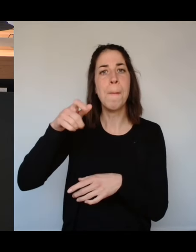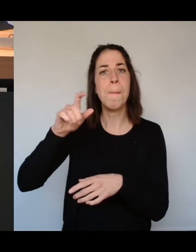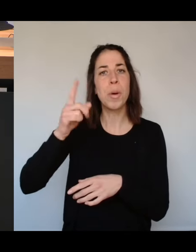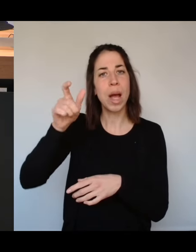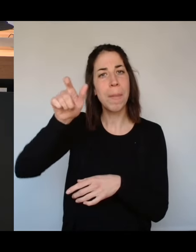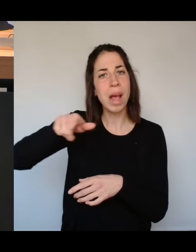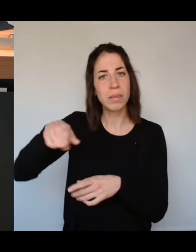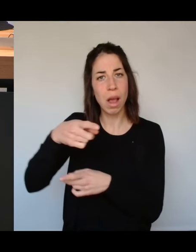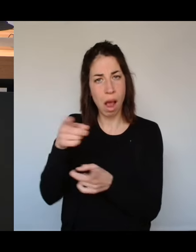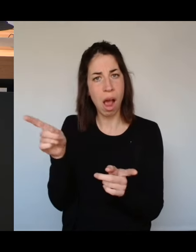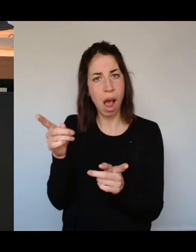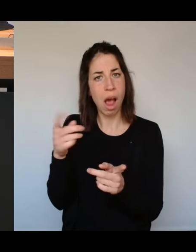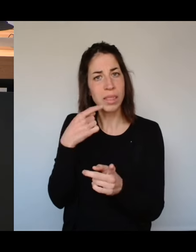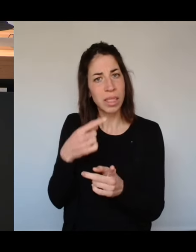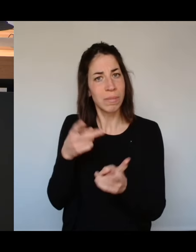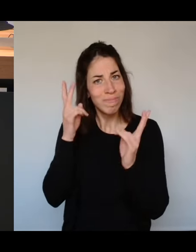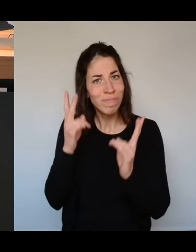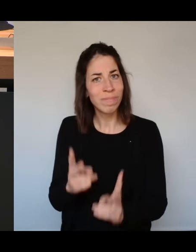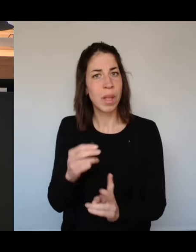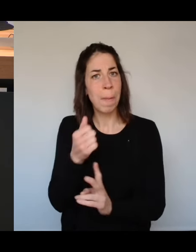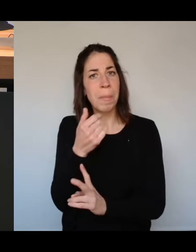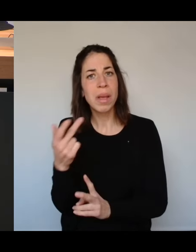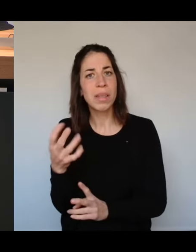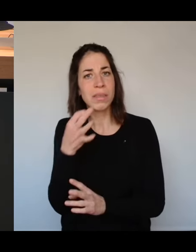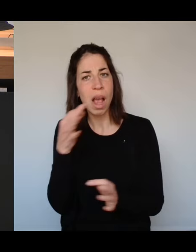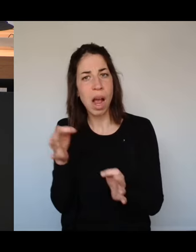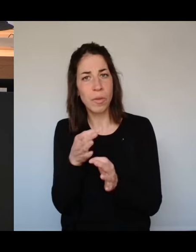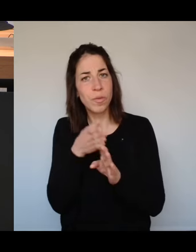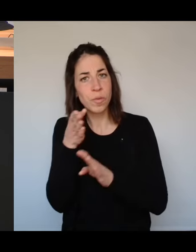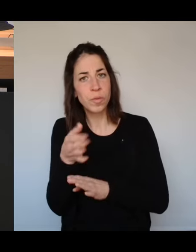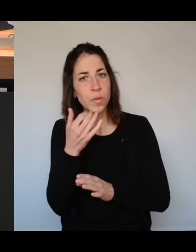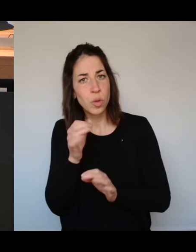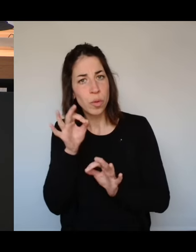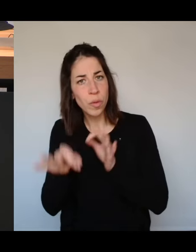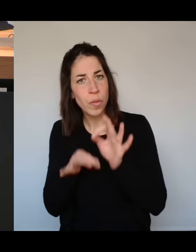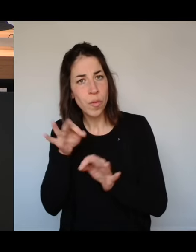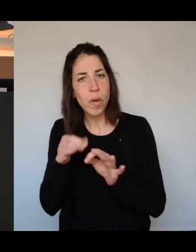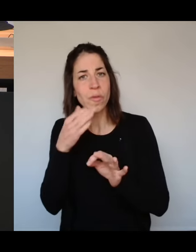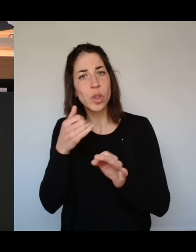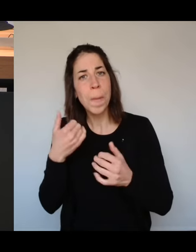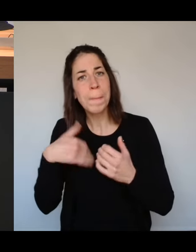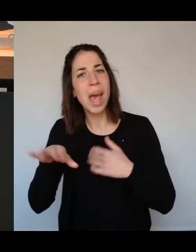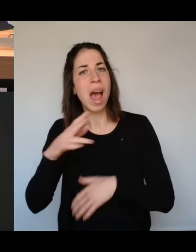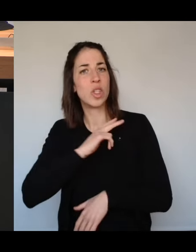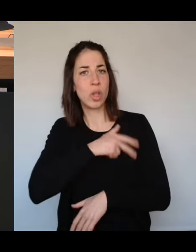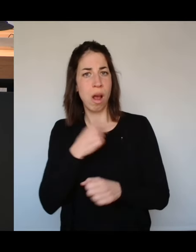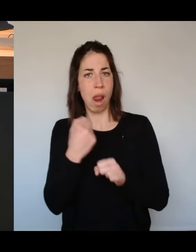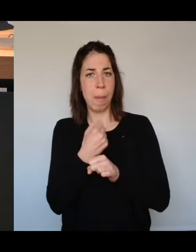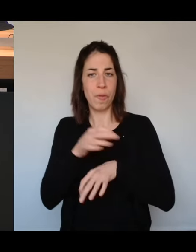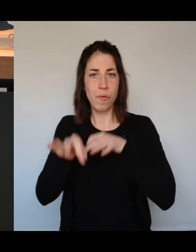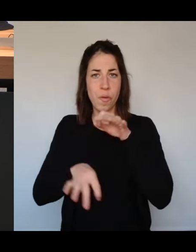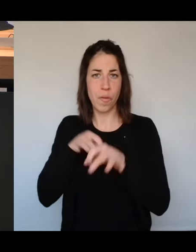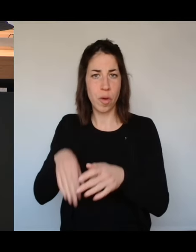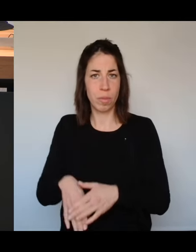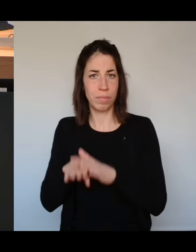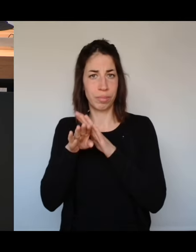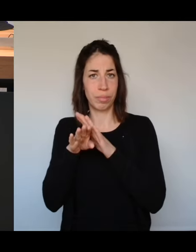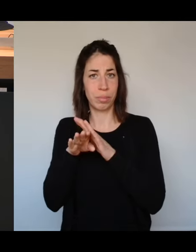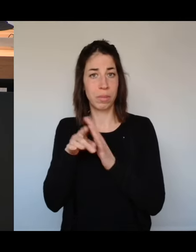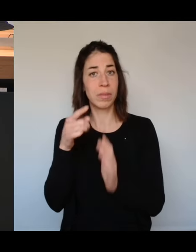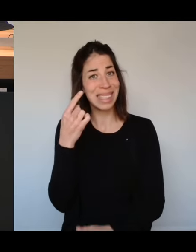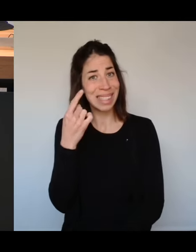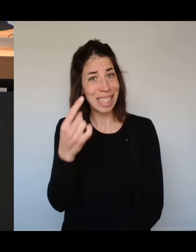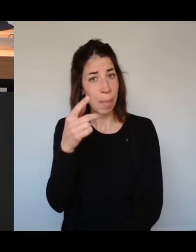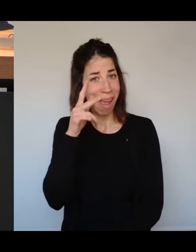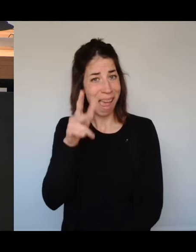mehr Sozialarbeit gefordert. Und das haben Sie, Herr Wegner, bei Ihrem Sicherheitsgipfel auch versprochen und da müssen Sie auch liefern. Da bin ich gespannt, was Sie gleich